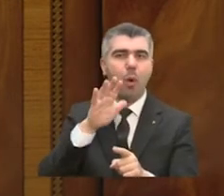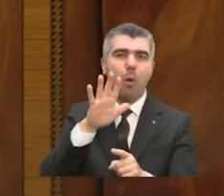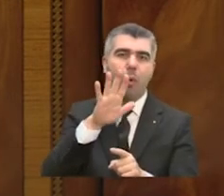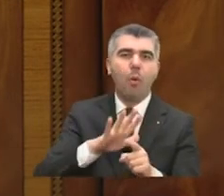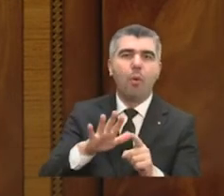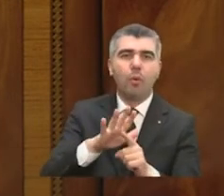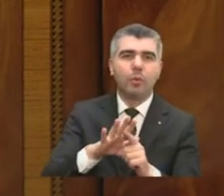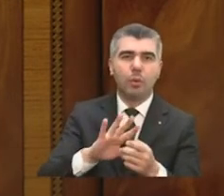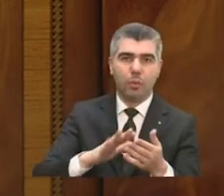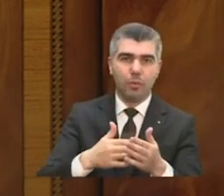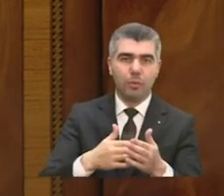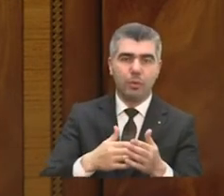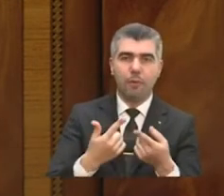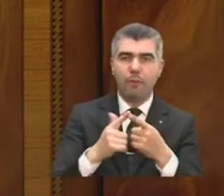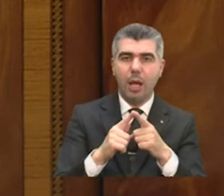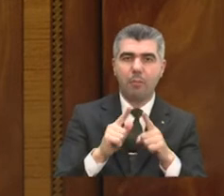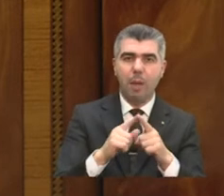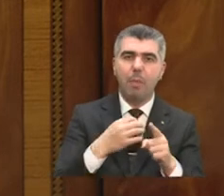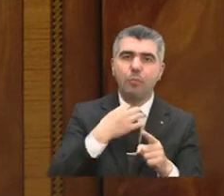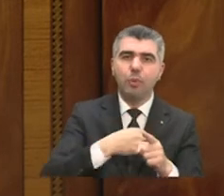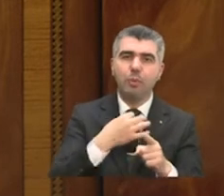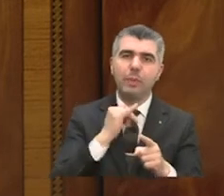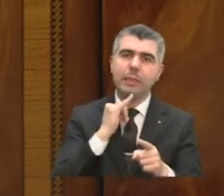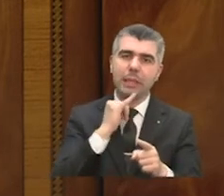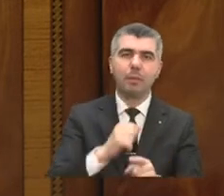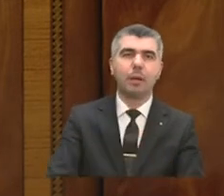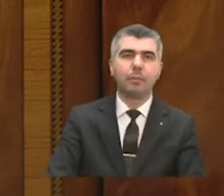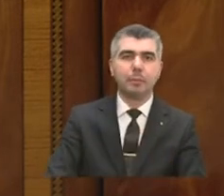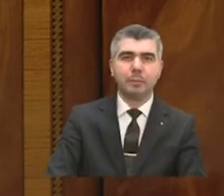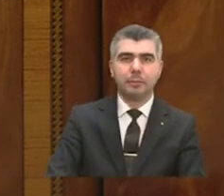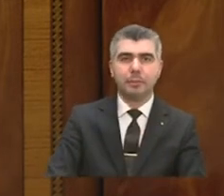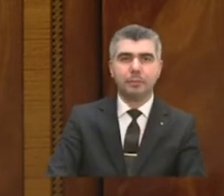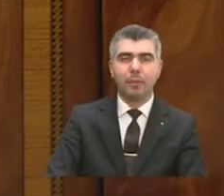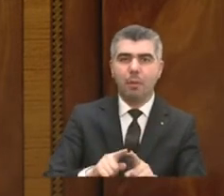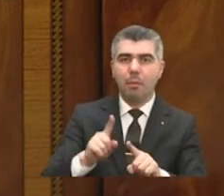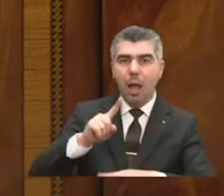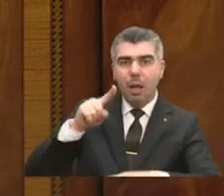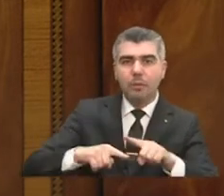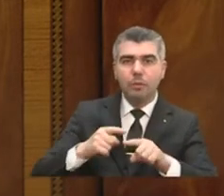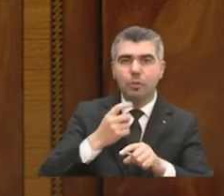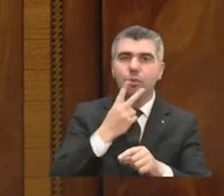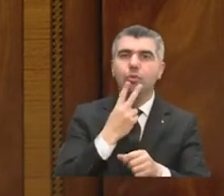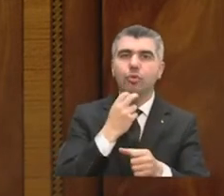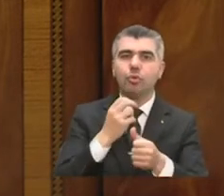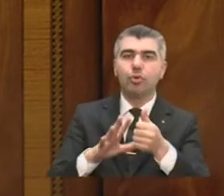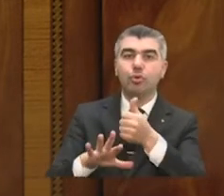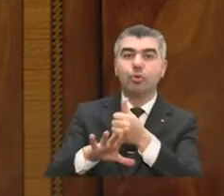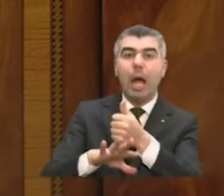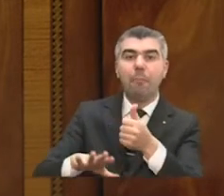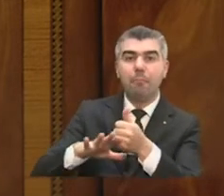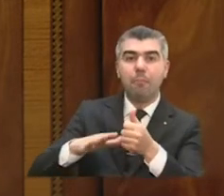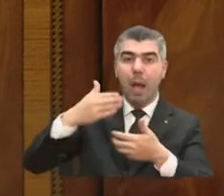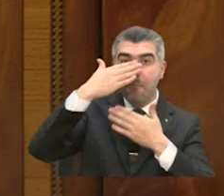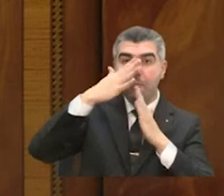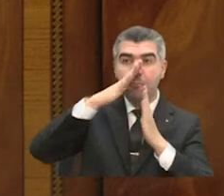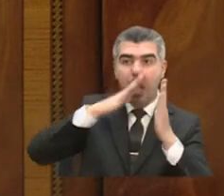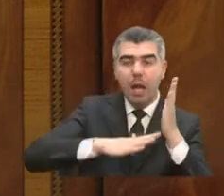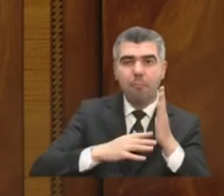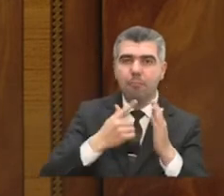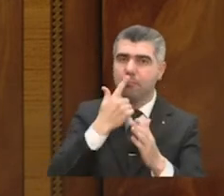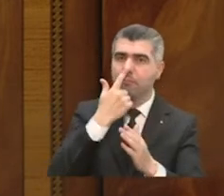ce genre d'allégations et ce genre qui sont basés par le complexe d'arrogance.